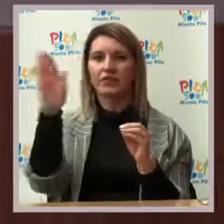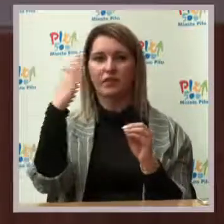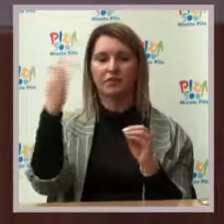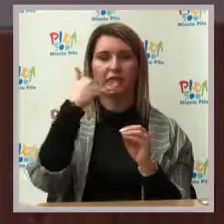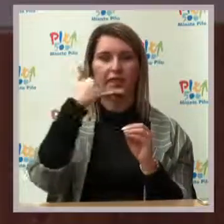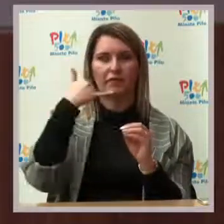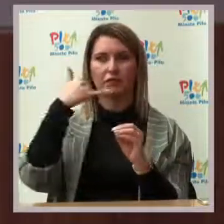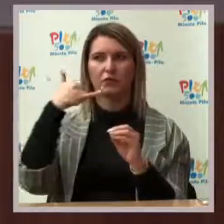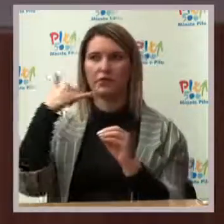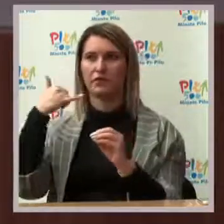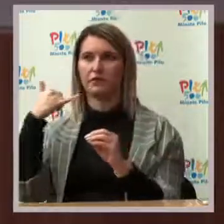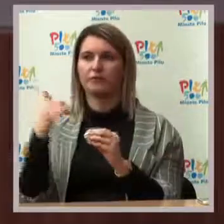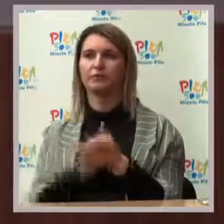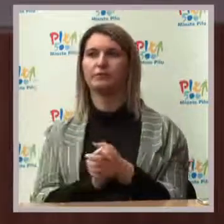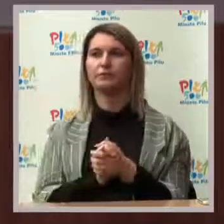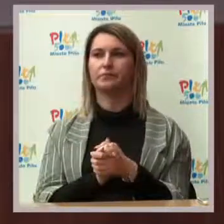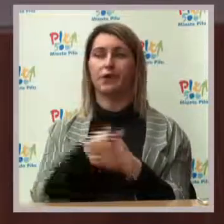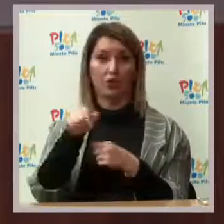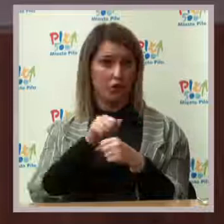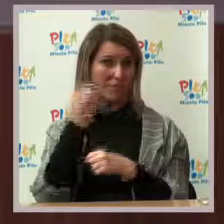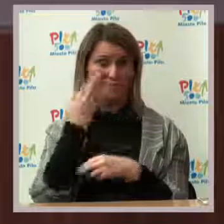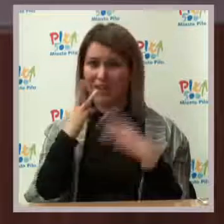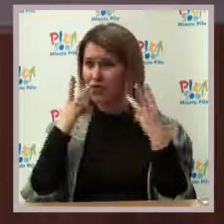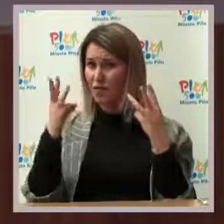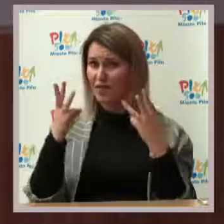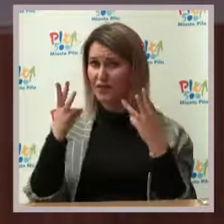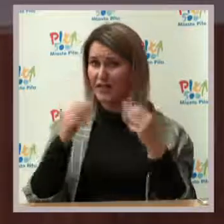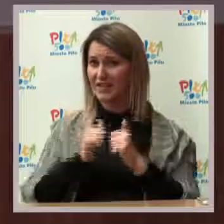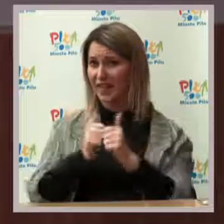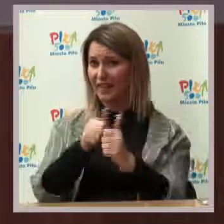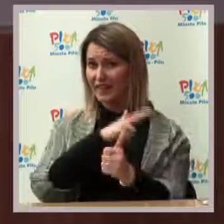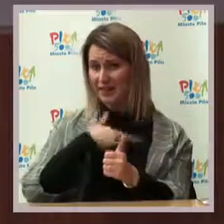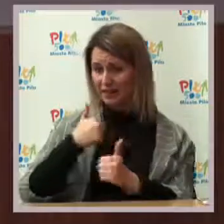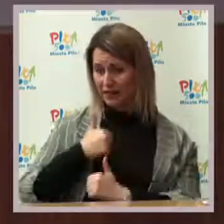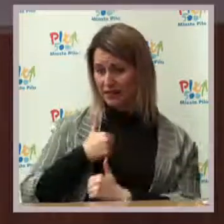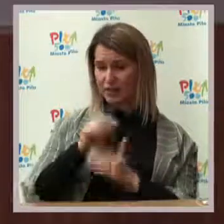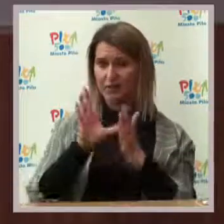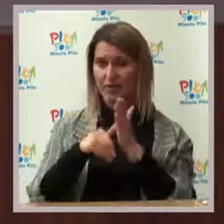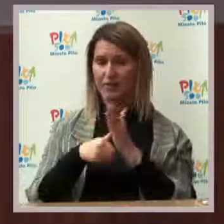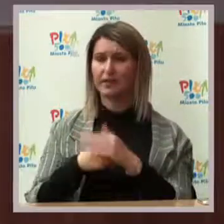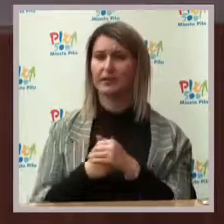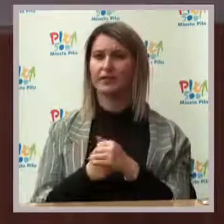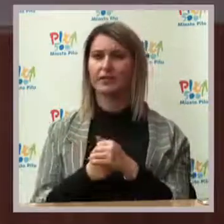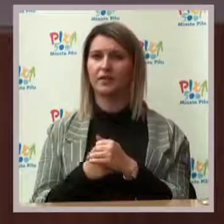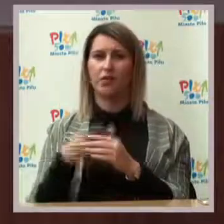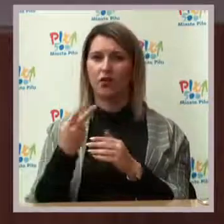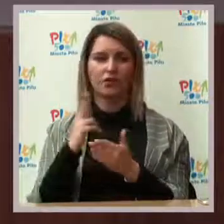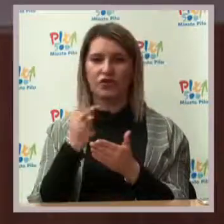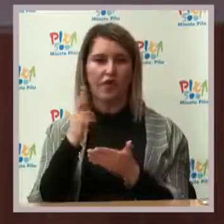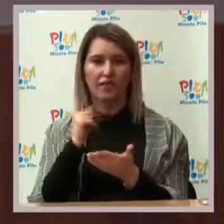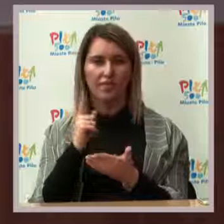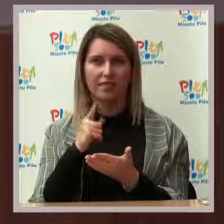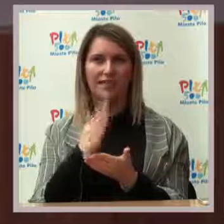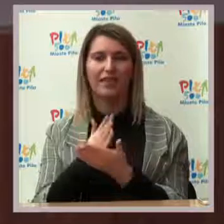jest to w tej chwili jedno z też z bardzo ważnych zadań naszej Straży Miejskiej. To nie jest tylko ściganie tych,